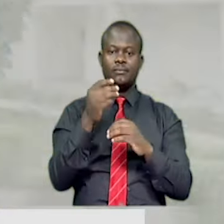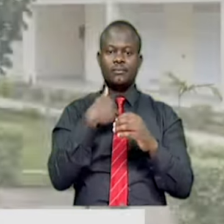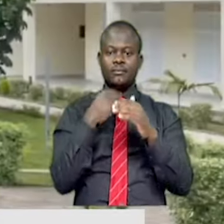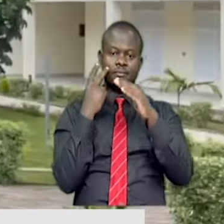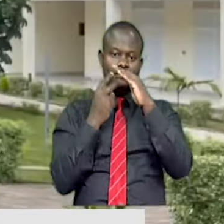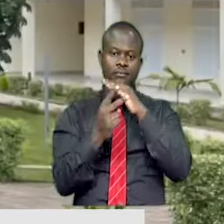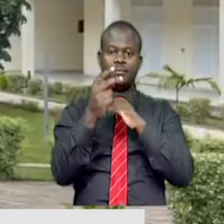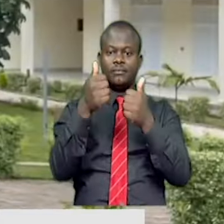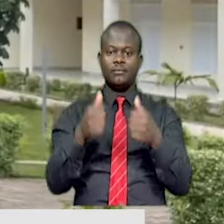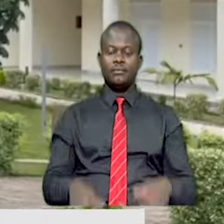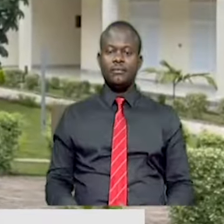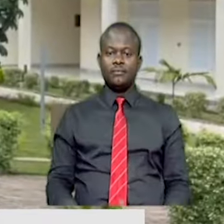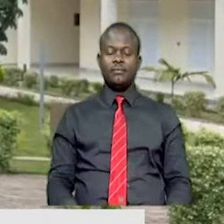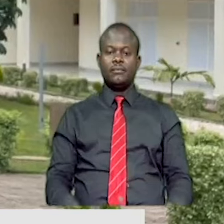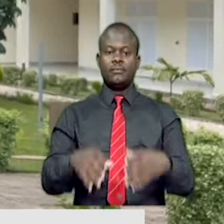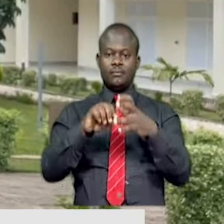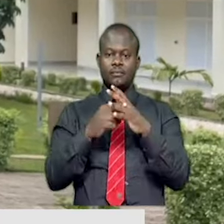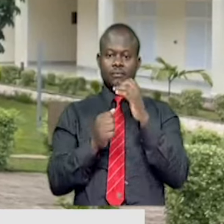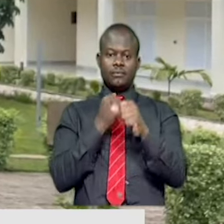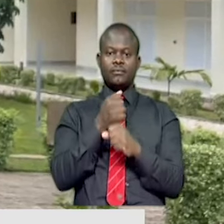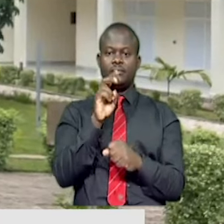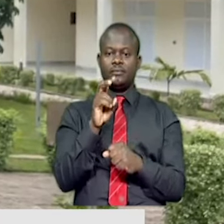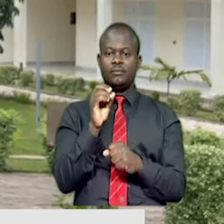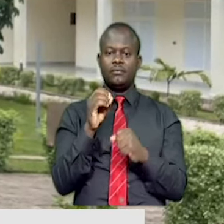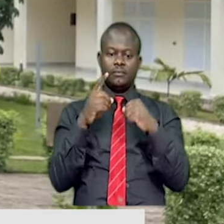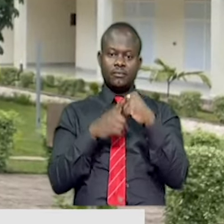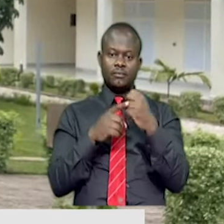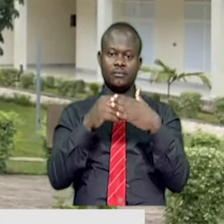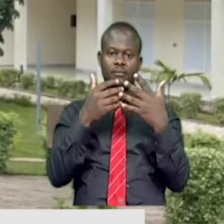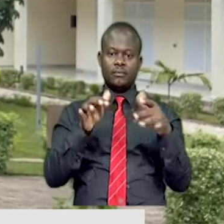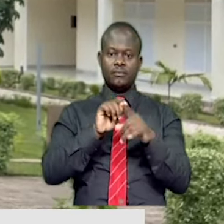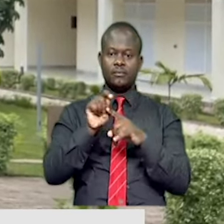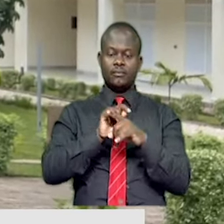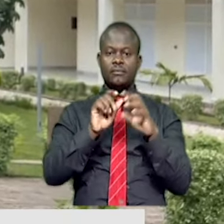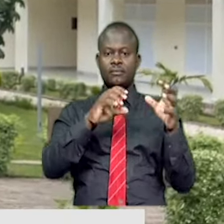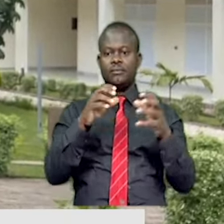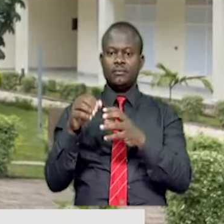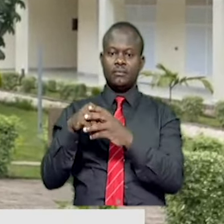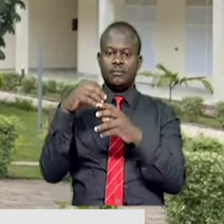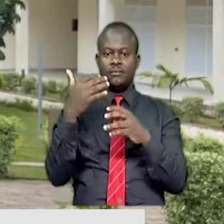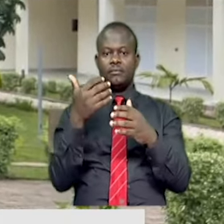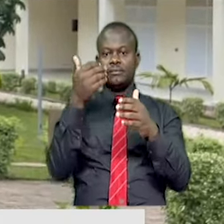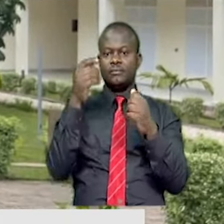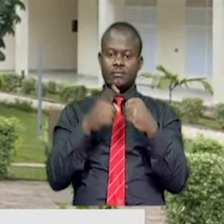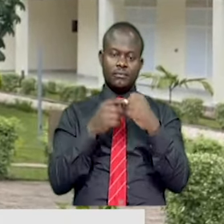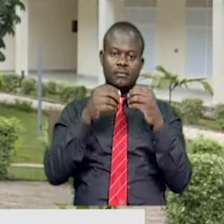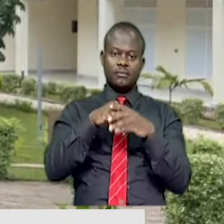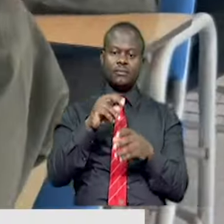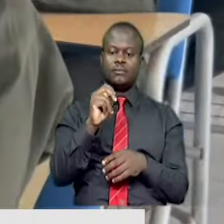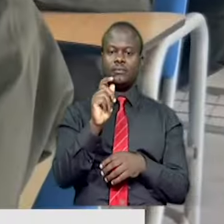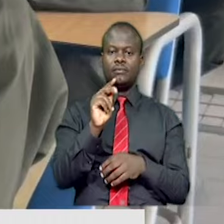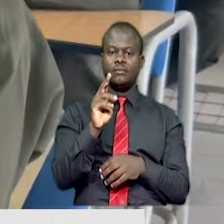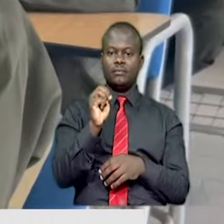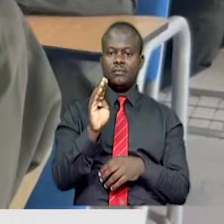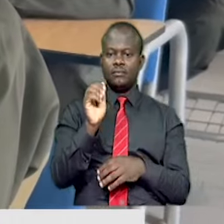cyiza itorero rungano kuva ryatangira mu mwaka 2006 rimaze gutoza ibyiciro bitanu ndetse n'iki cya gatandatu kirimo kubera hano Nkumba iri